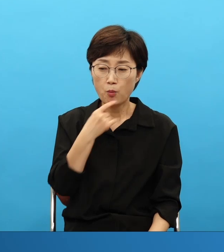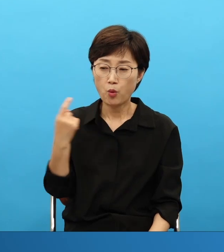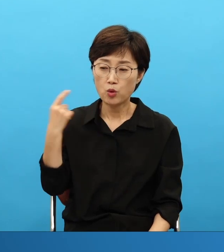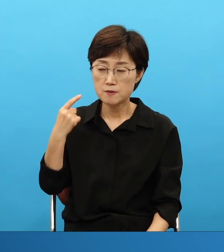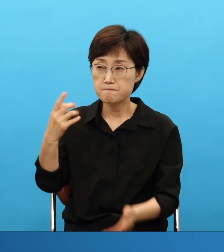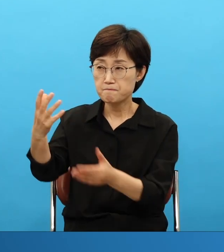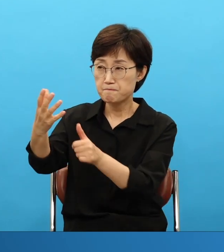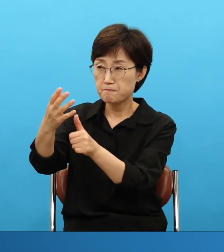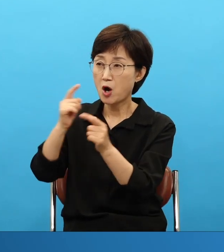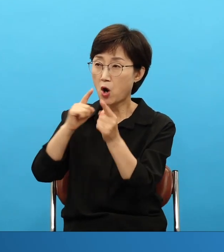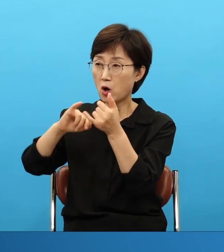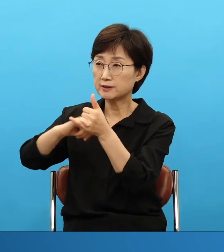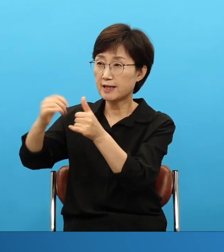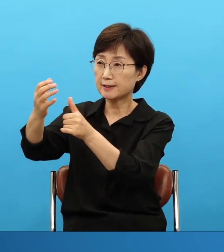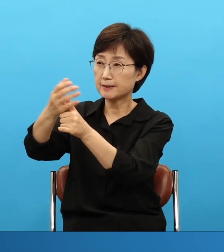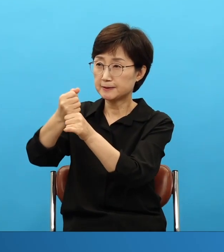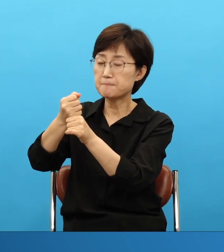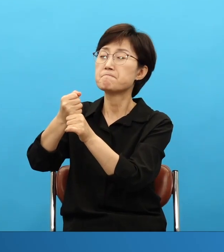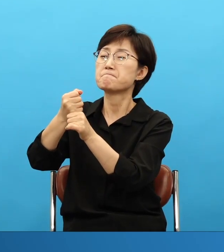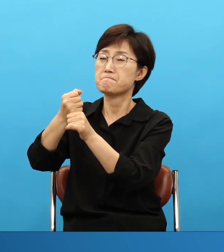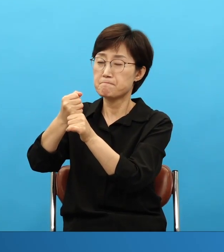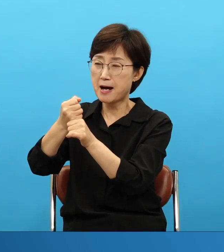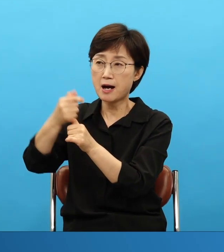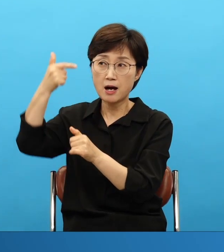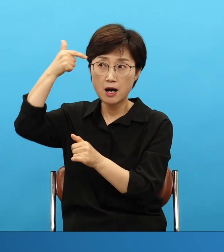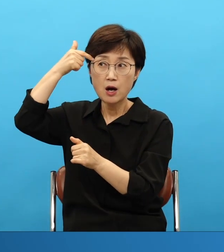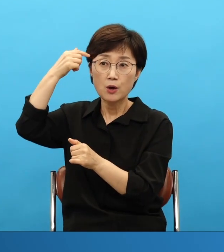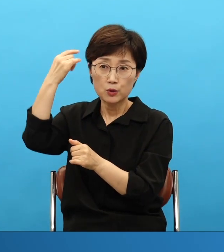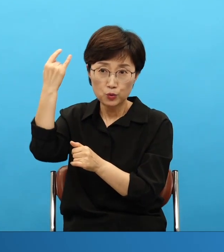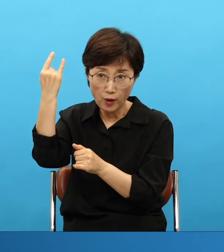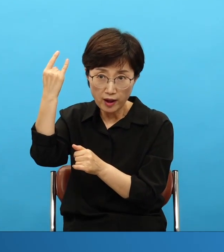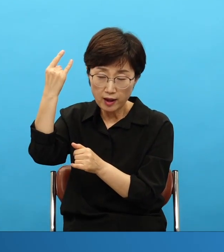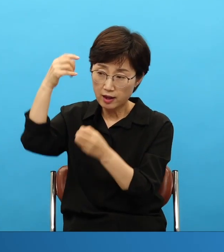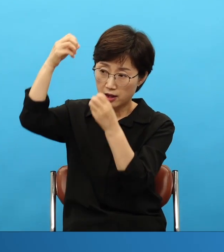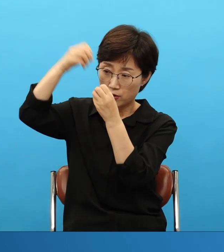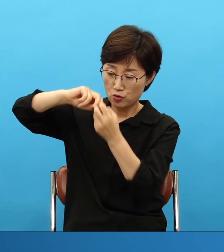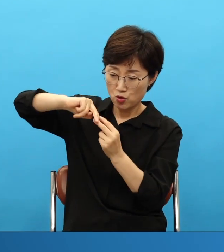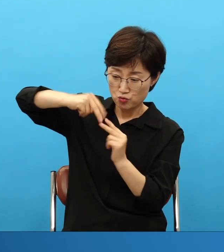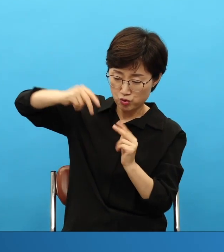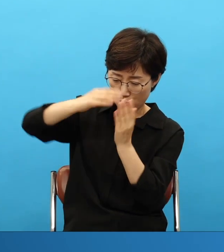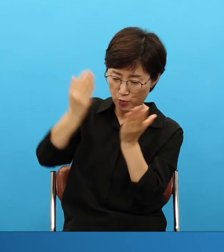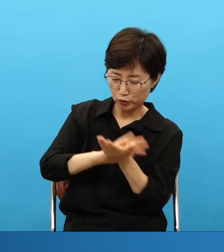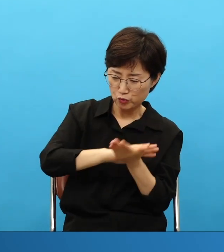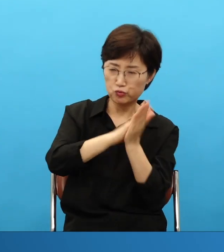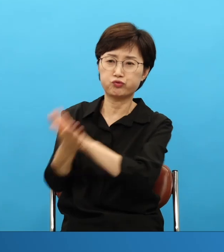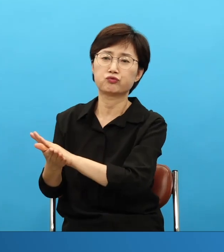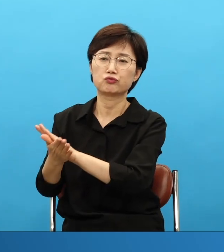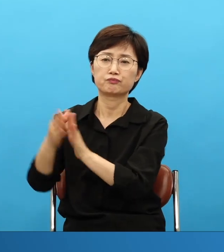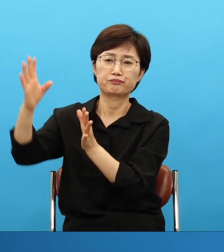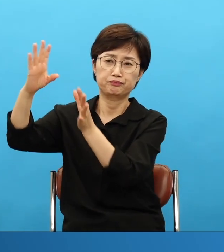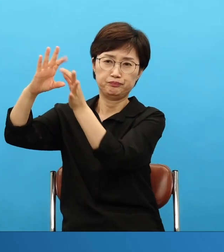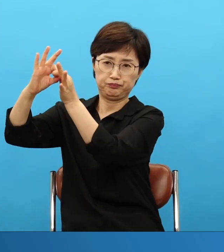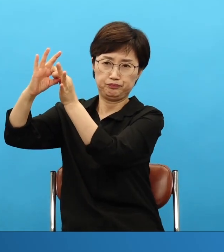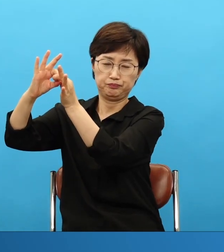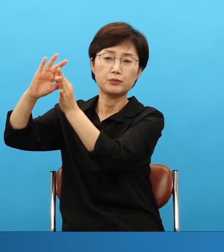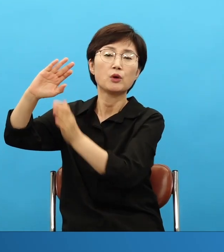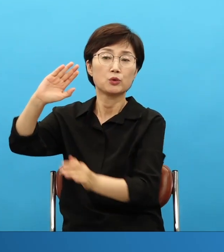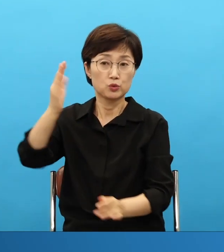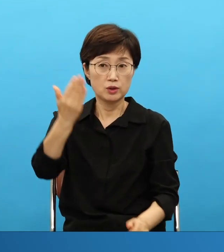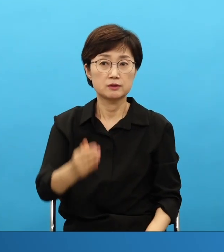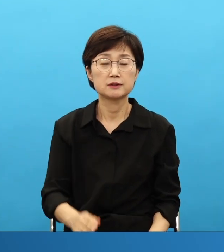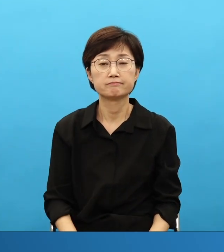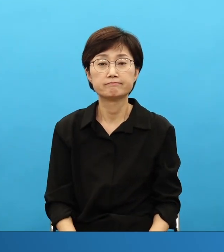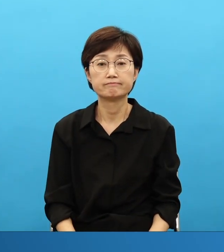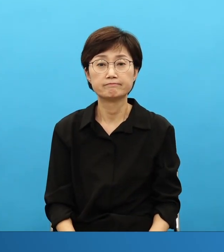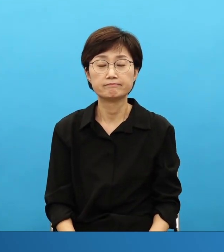아닙니다 근본적으로 뒤 자 그러면 십자가의